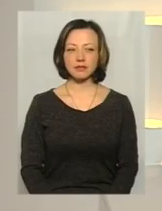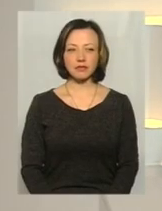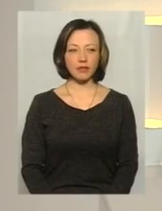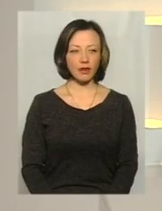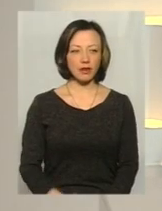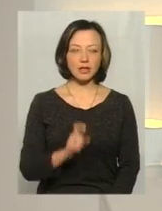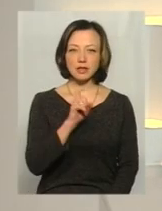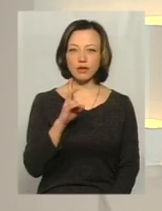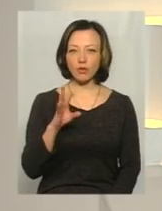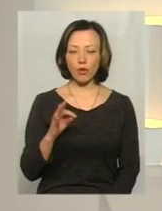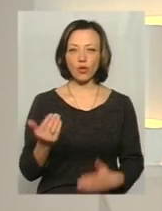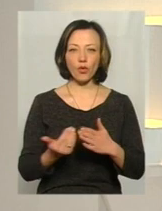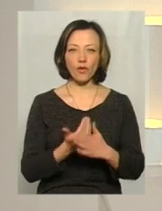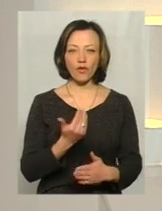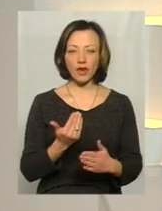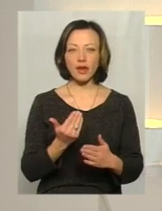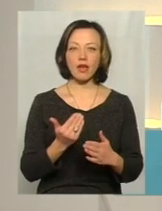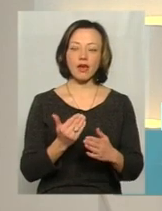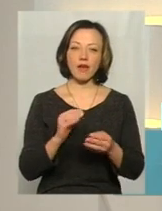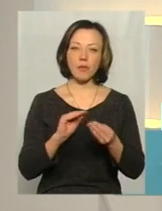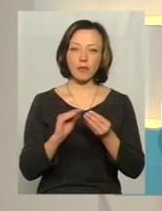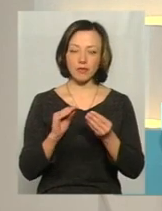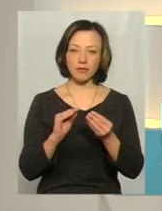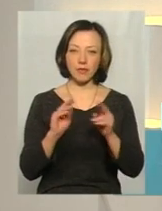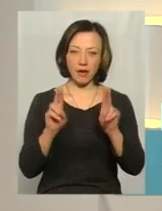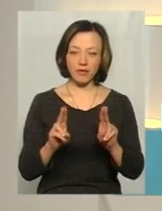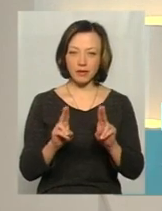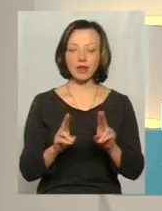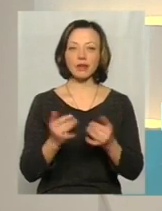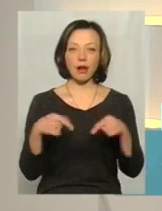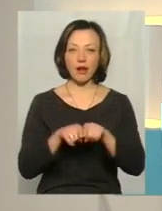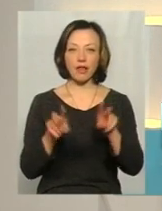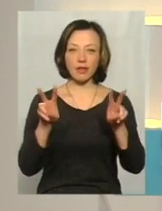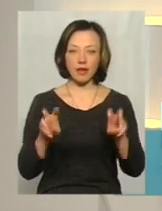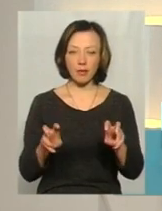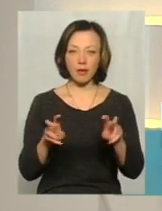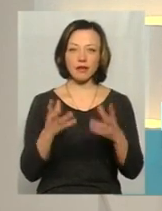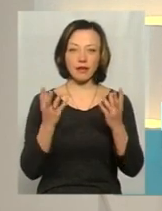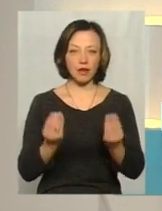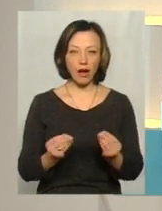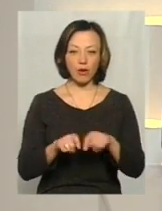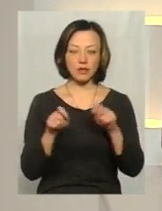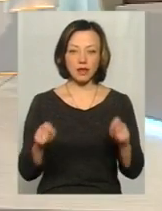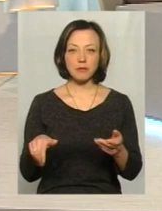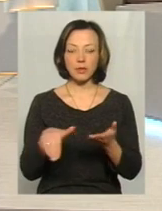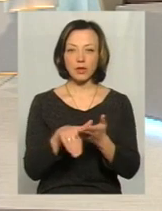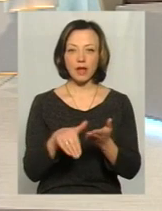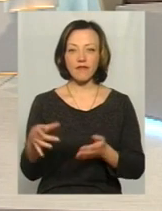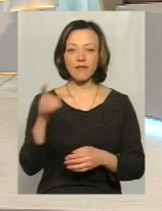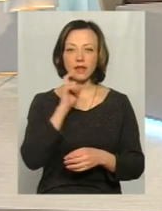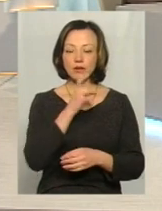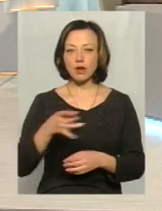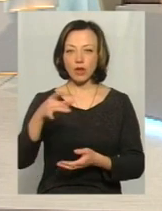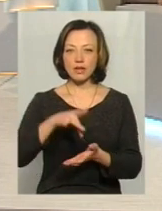ЗНО – нові виклики. Така тема дня сьогодні. Розкриємо її з методистом Вінницького регіонального центру оцінювання